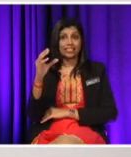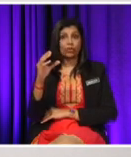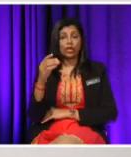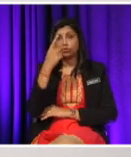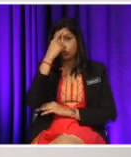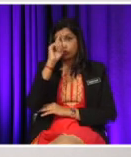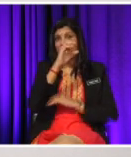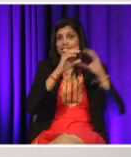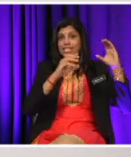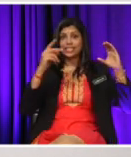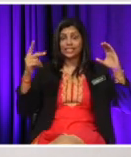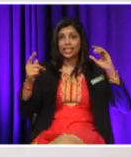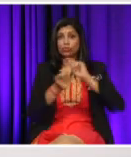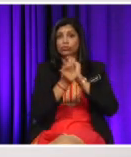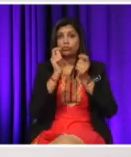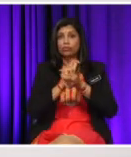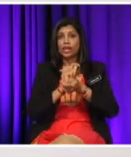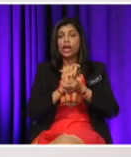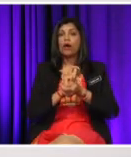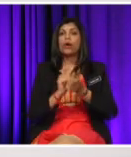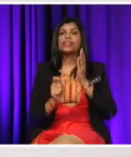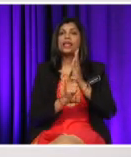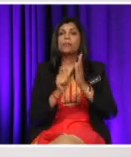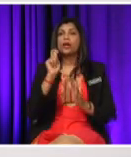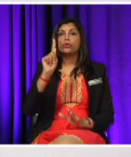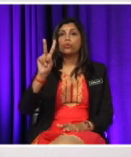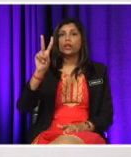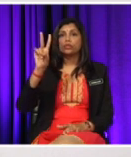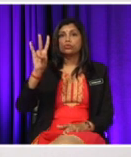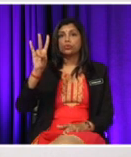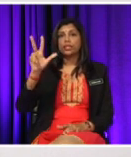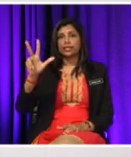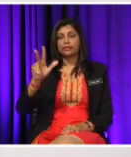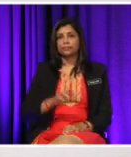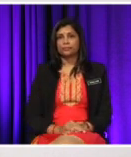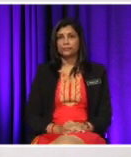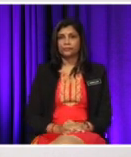ini gunakan kalkulator di rumah oke